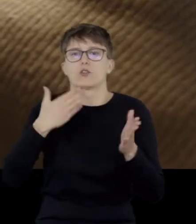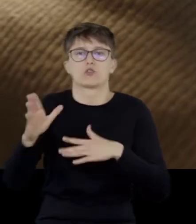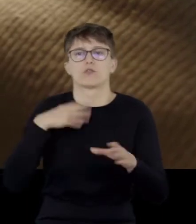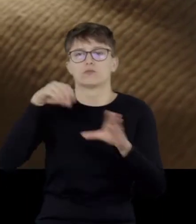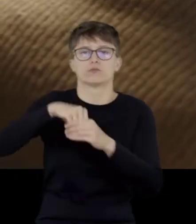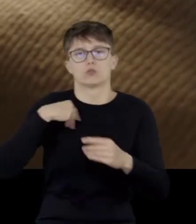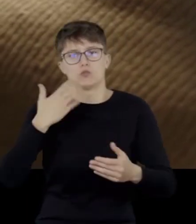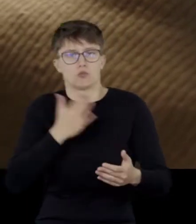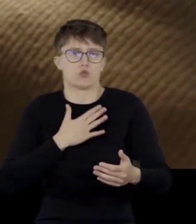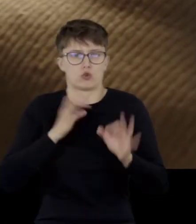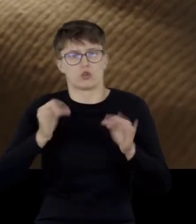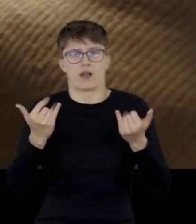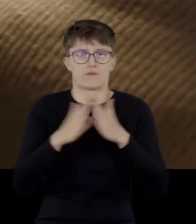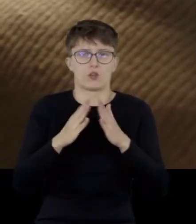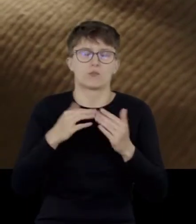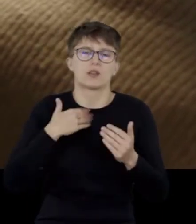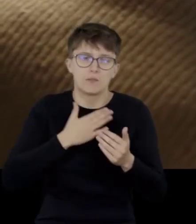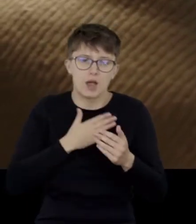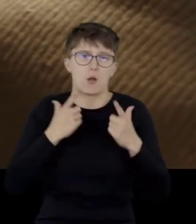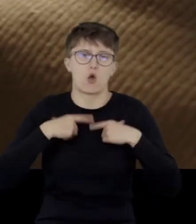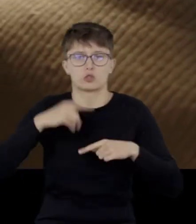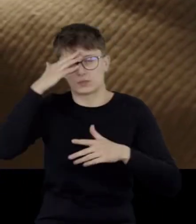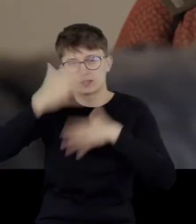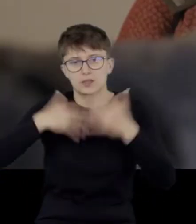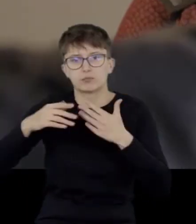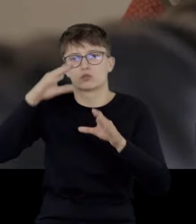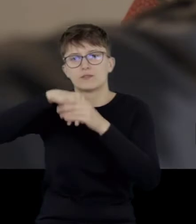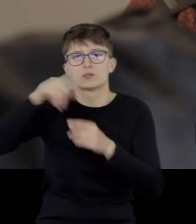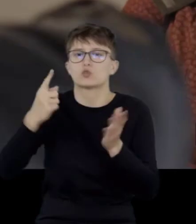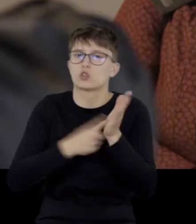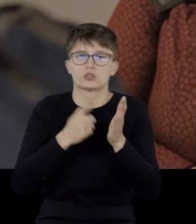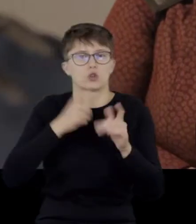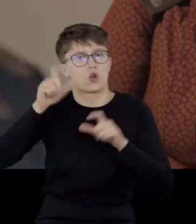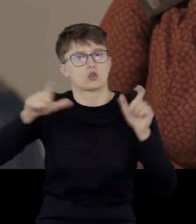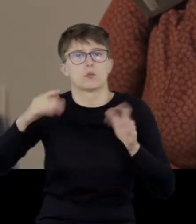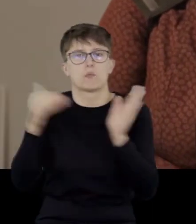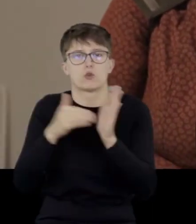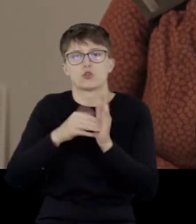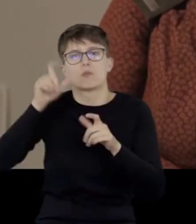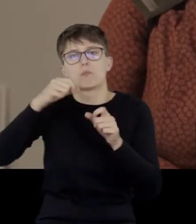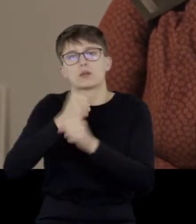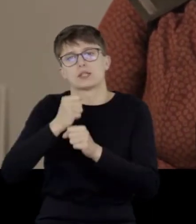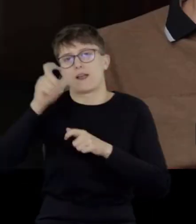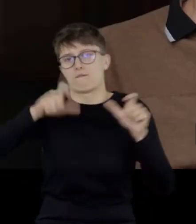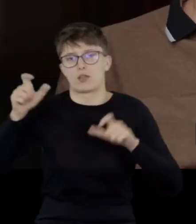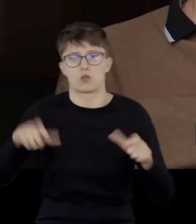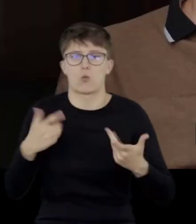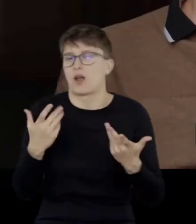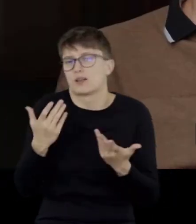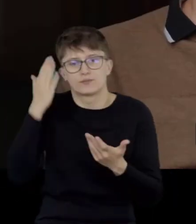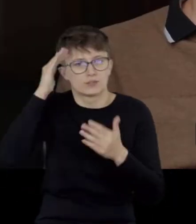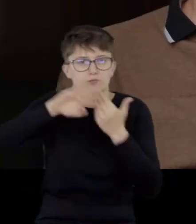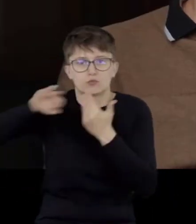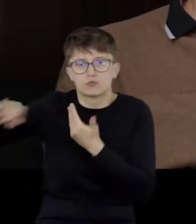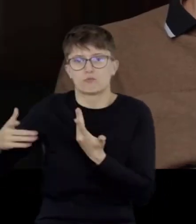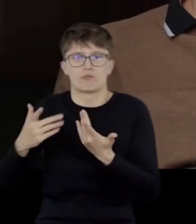odnalazł w takiej roli. Ja miałem osoby z zaburzeniami psychicznymi i często te osoby miały potrzebę pracy